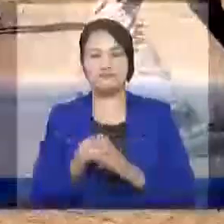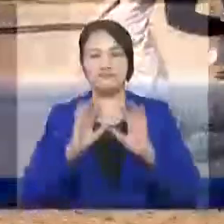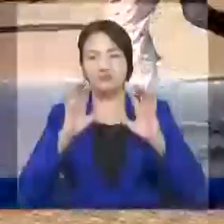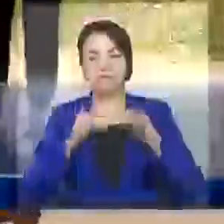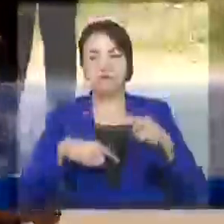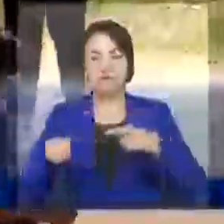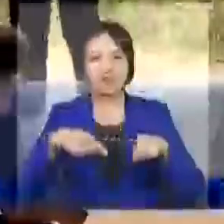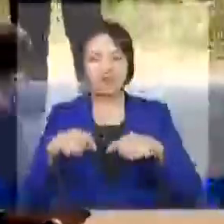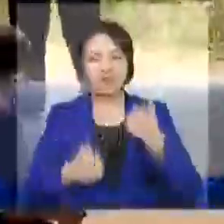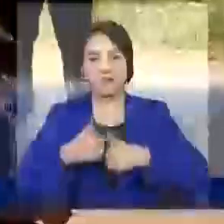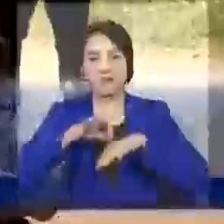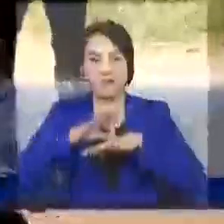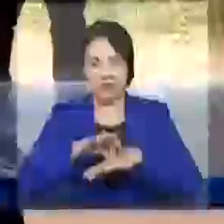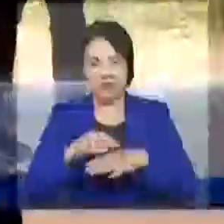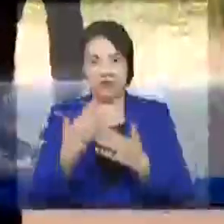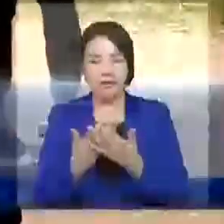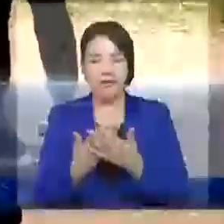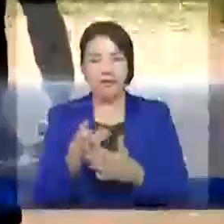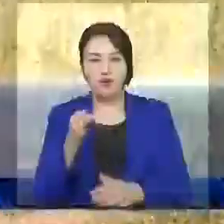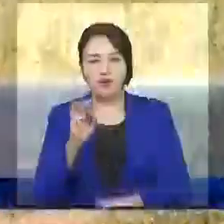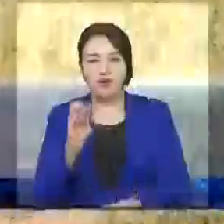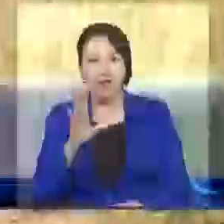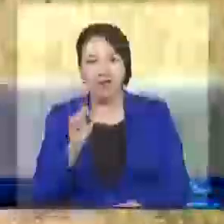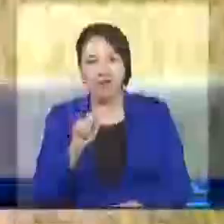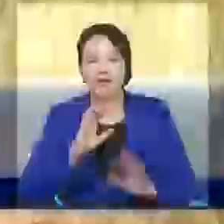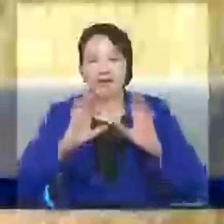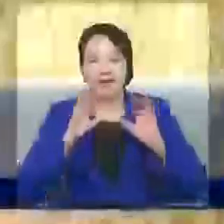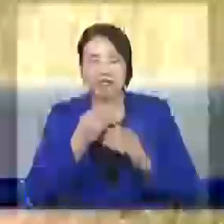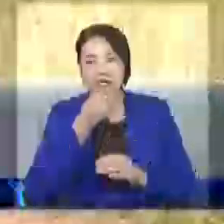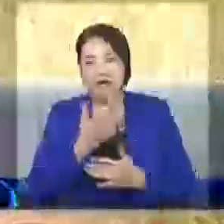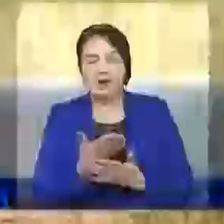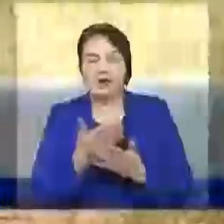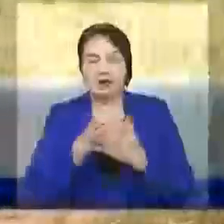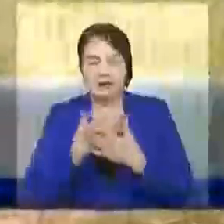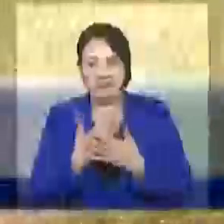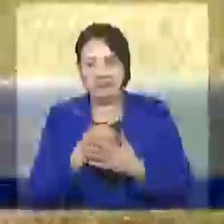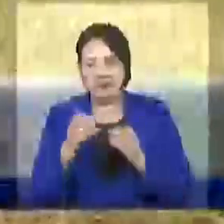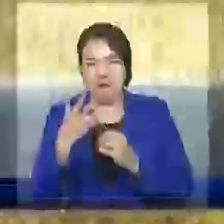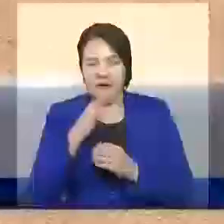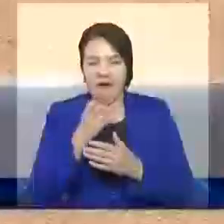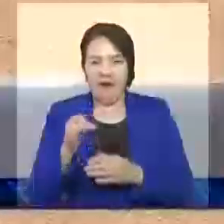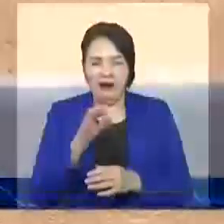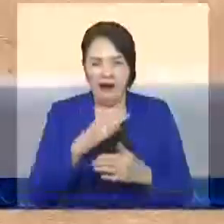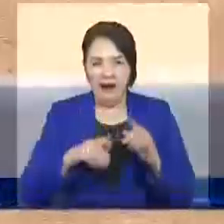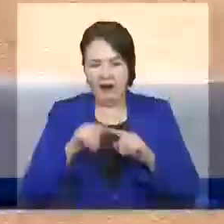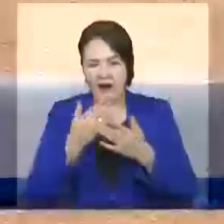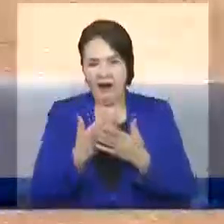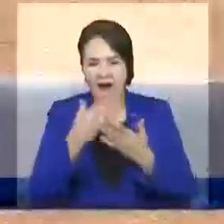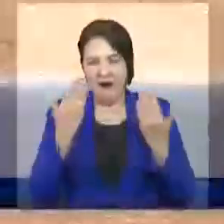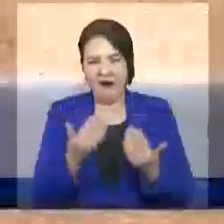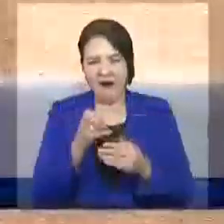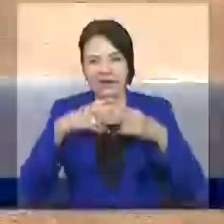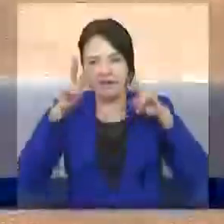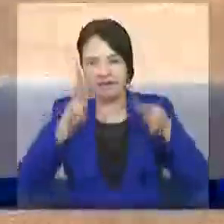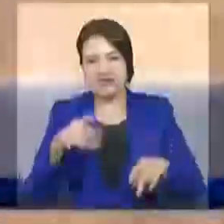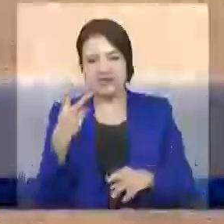волейбол, футбол жарыстары өтіп тұрады. Мысалы, Юлиана Йонина волейбол ойнағанды жақсы көреді. 15 жастағы Қарғалы ауданының тумасы бүгін